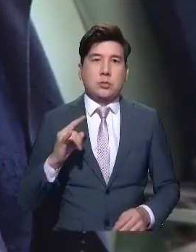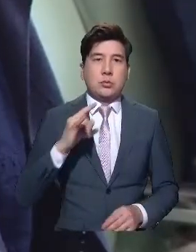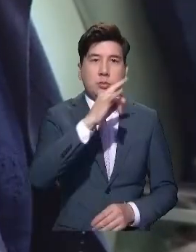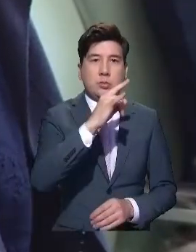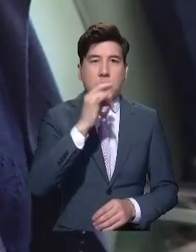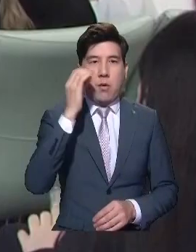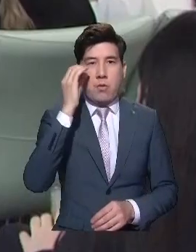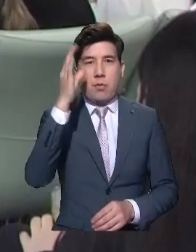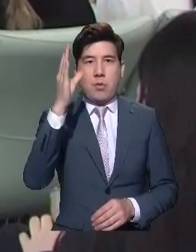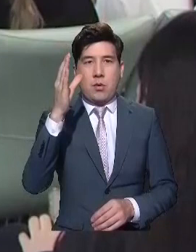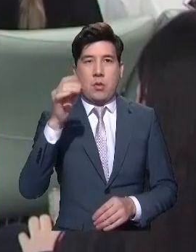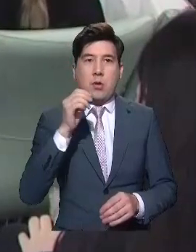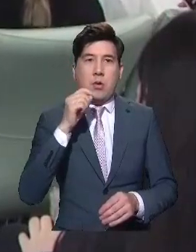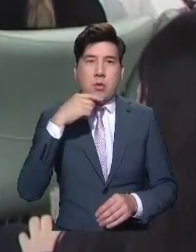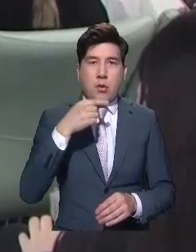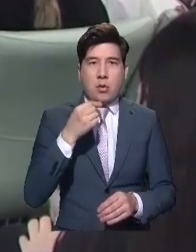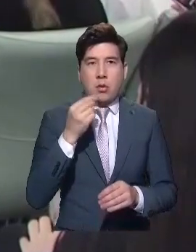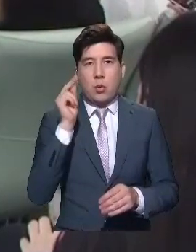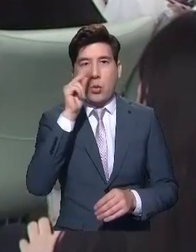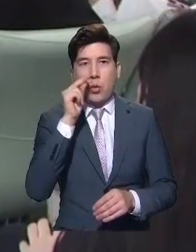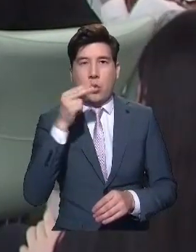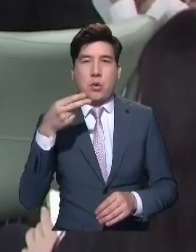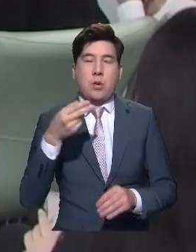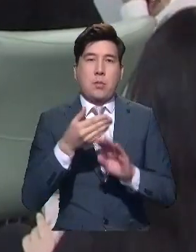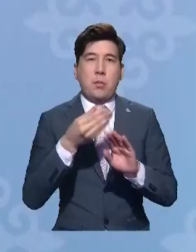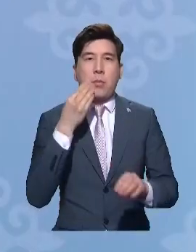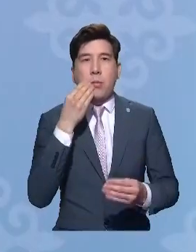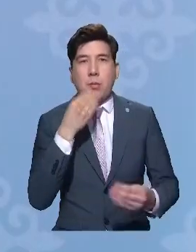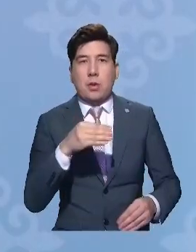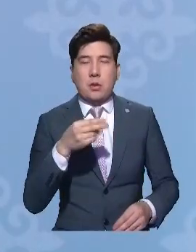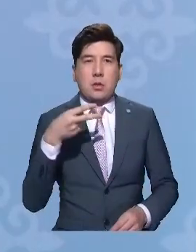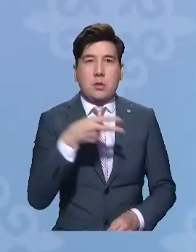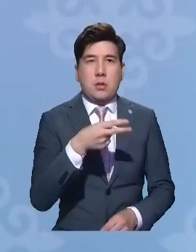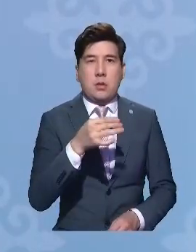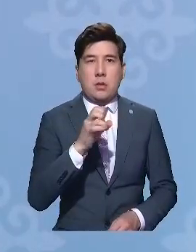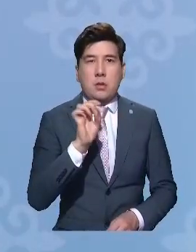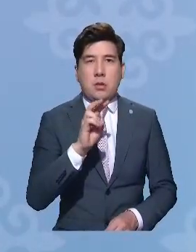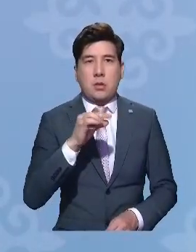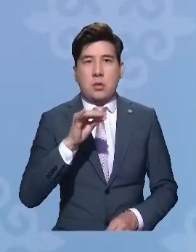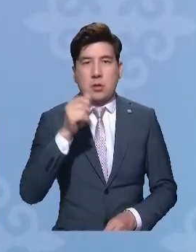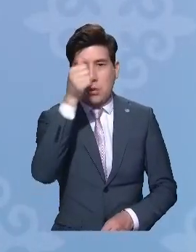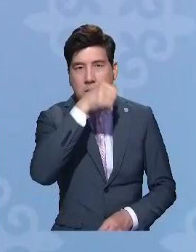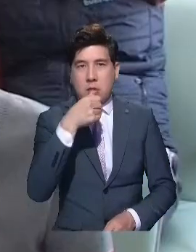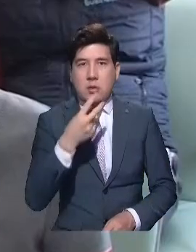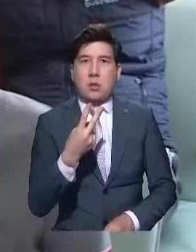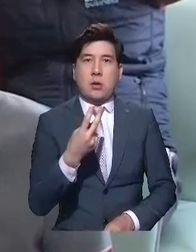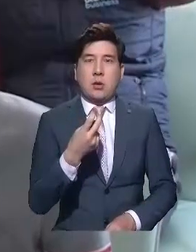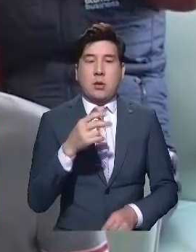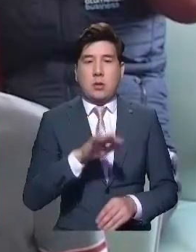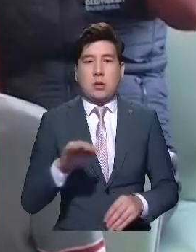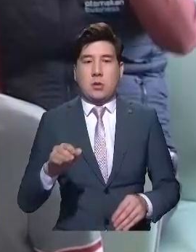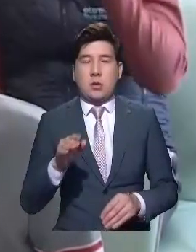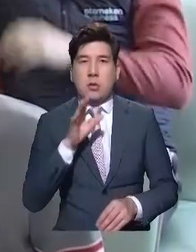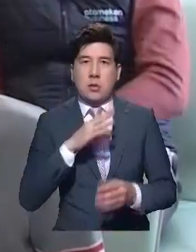bar, bir neşe tilde jetip meñgergen. Soñğı 2 jılda Taylandpen şegaralas aumaqta 200-ge joq jerlesimiz kulduqta bolğan,